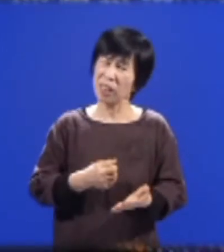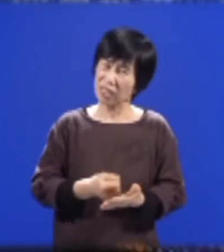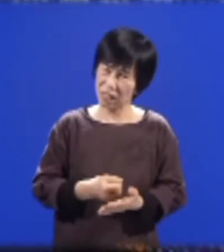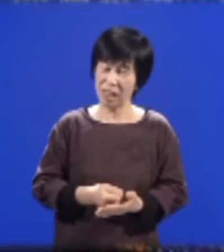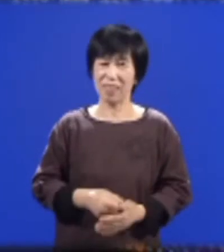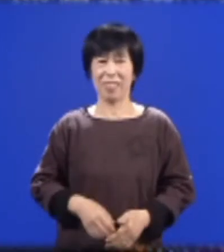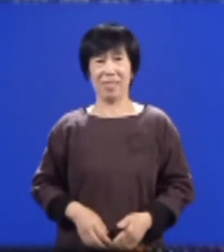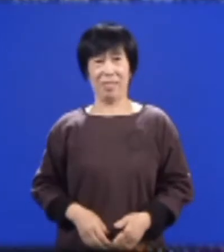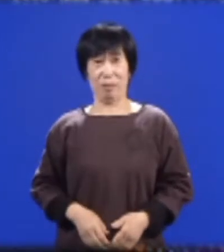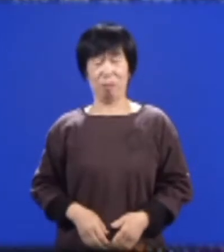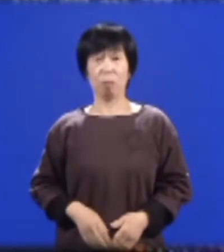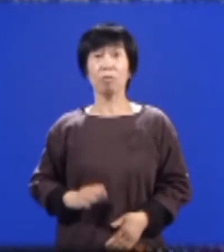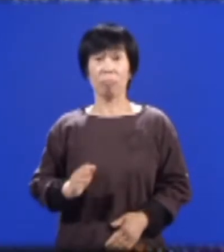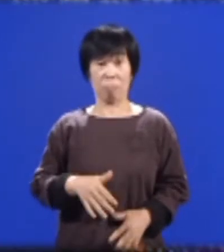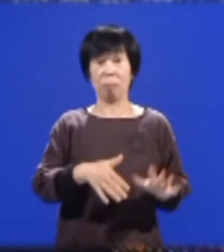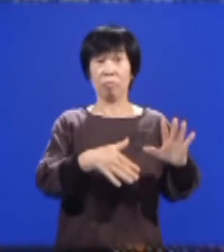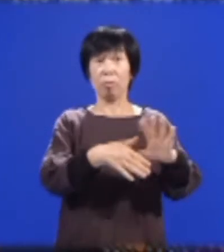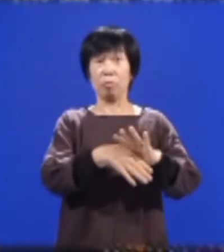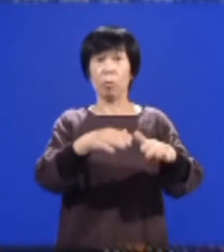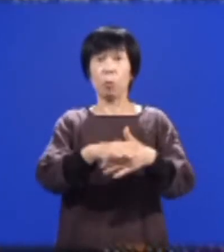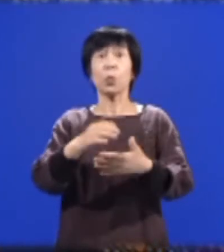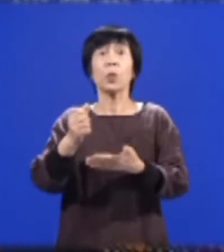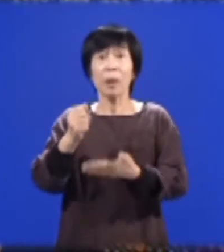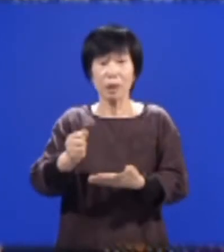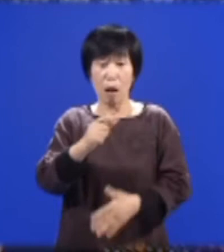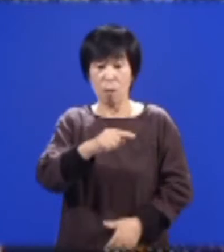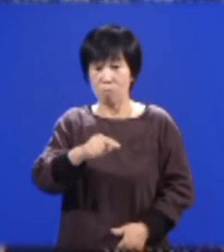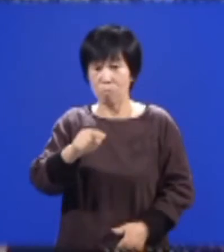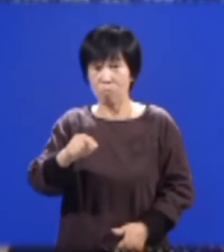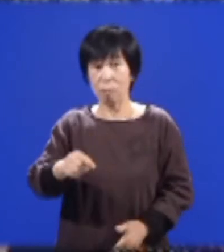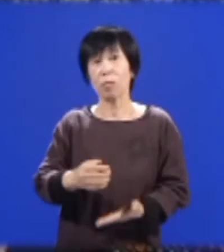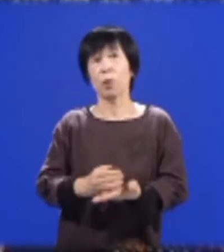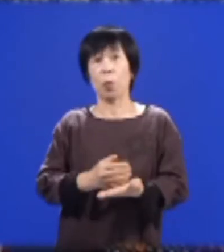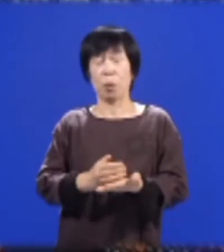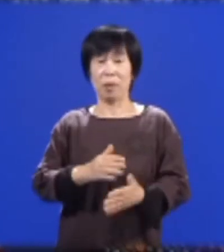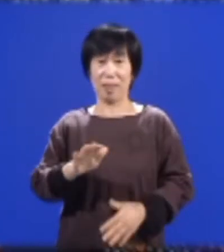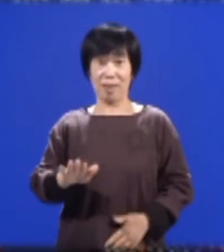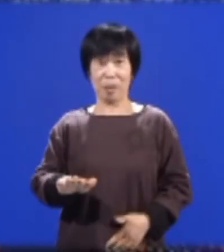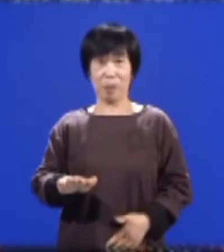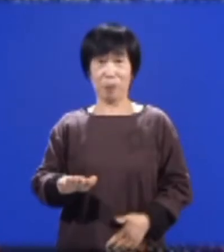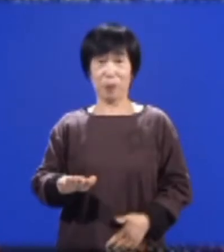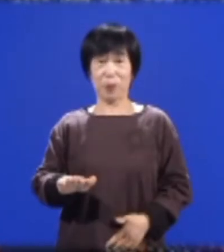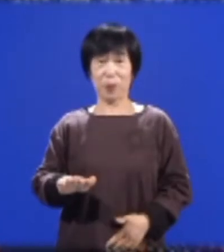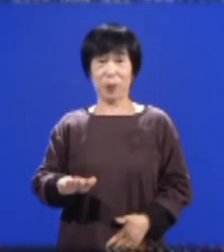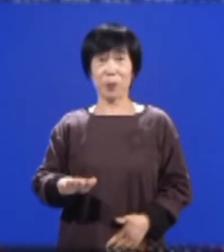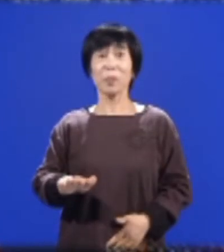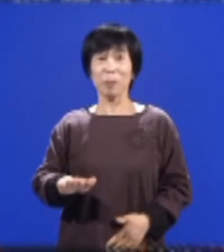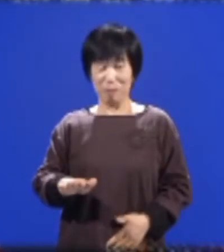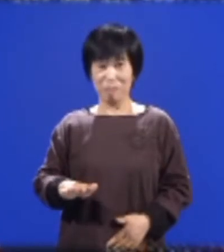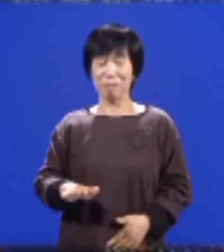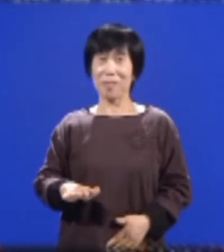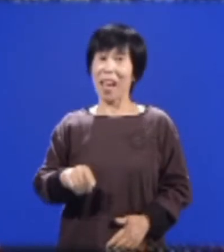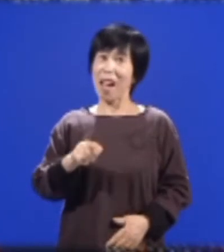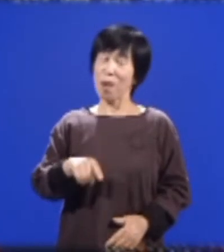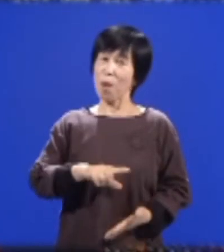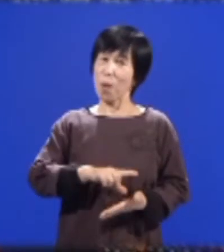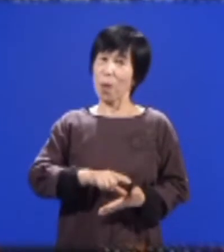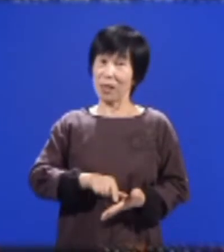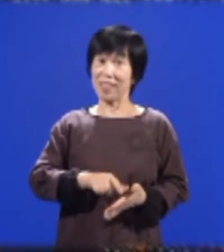なくなってね。それでもそういう文化財もね結構ありますしね。そしてやっぱり塩浜の方は